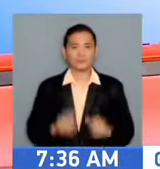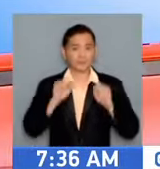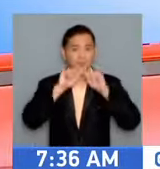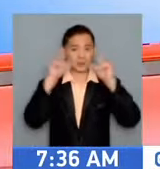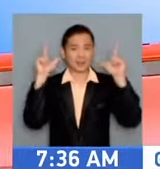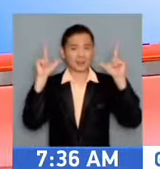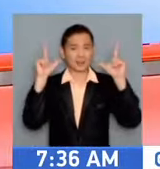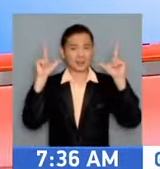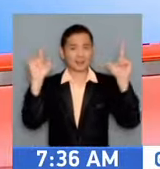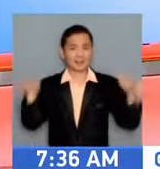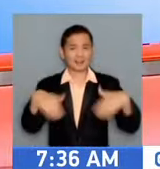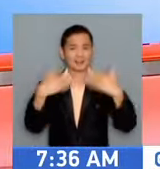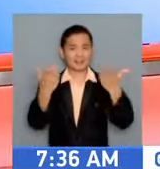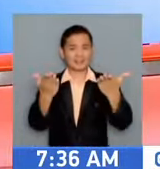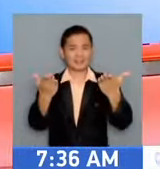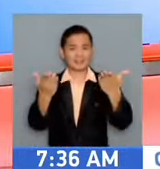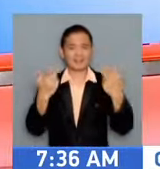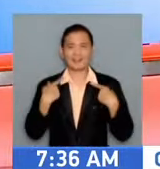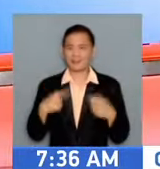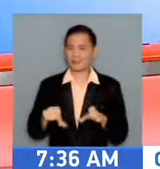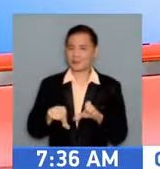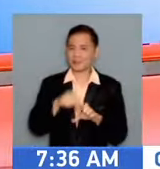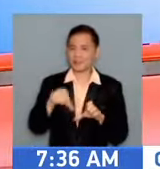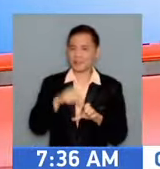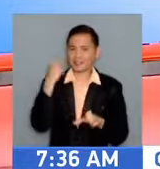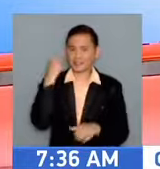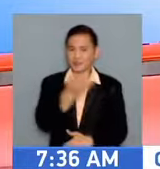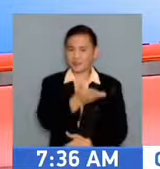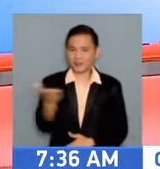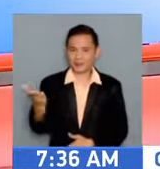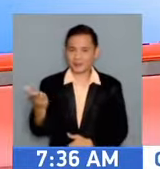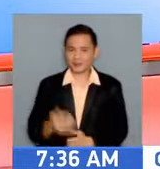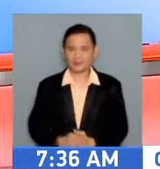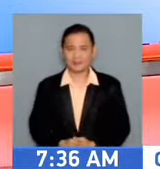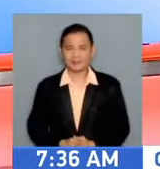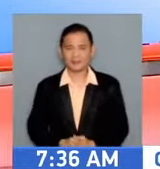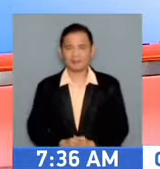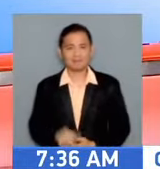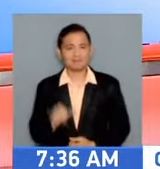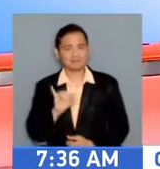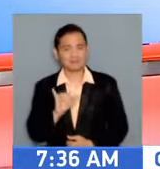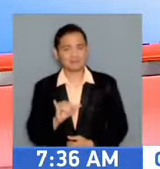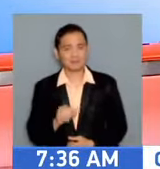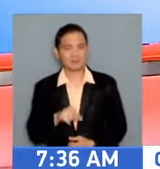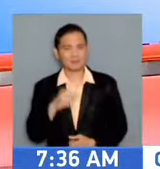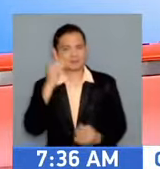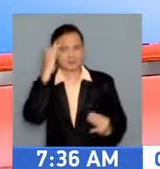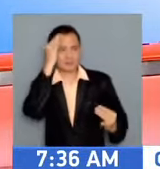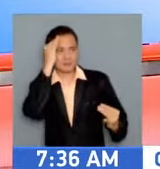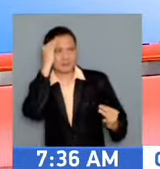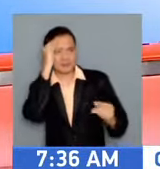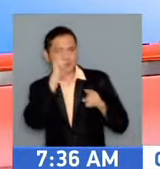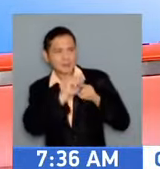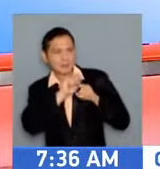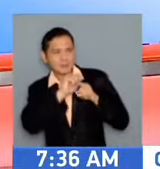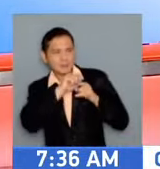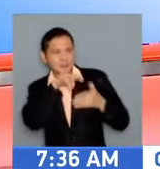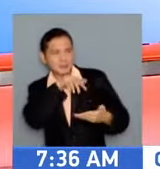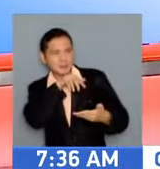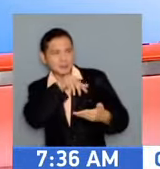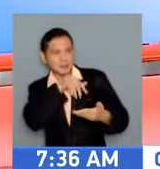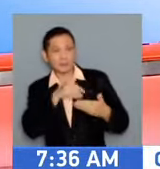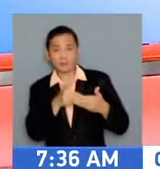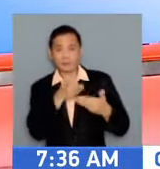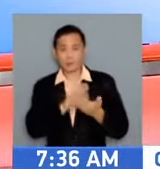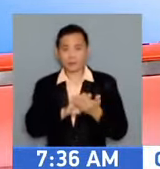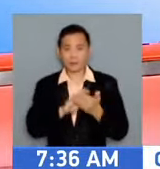Surprise! May pa-quiz po tayo! Well, Teacher Shaira, syempre dapat makondisyon na agad ang isip niyo pagpasok. Kaya heto na ang UH Quiz